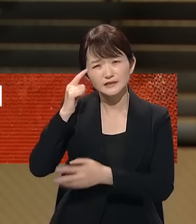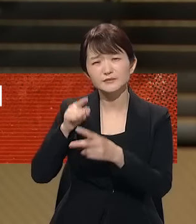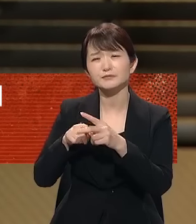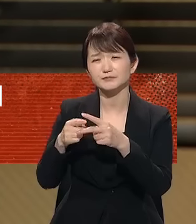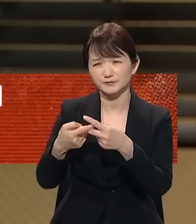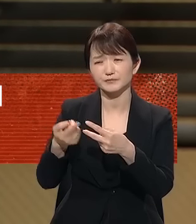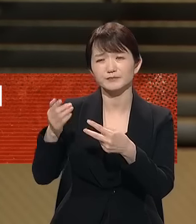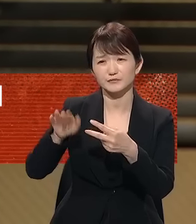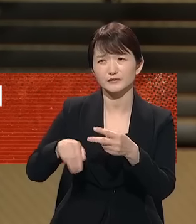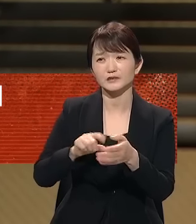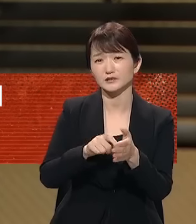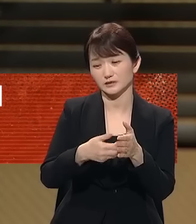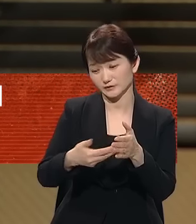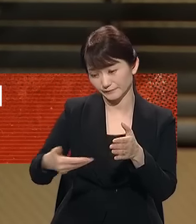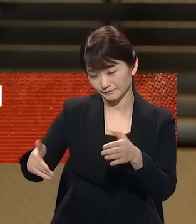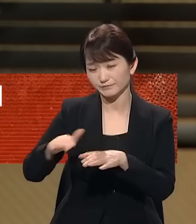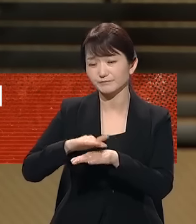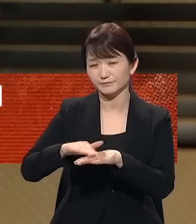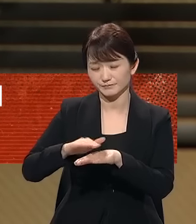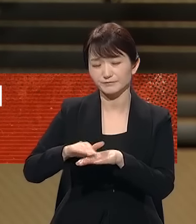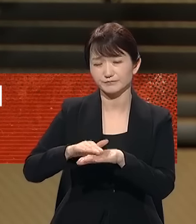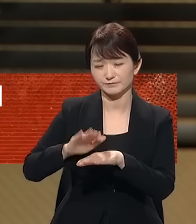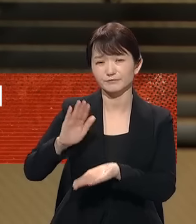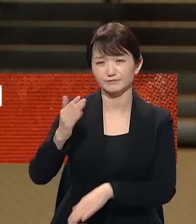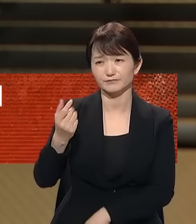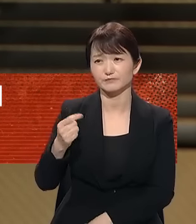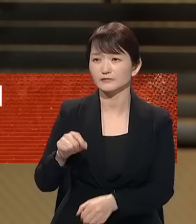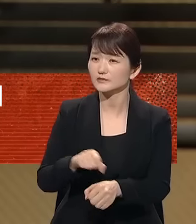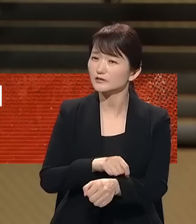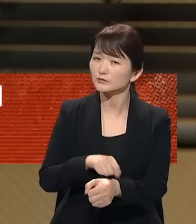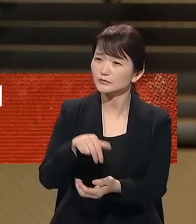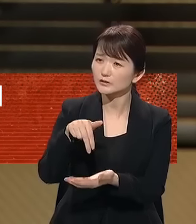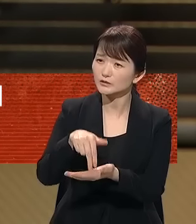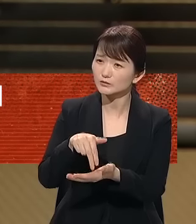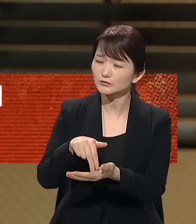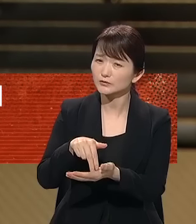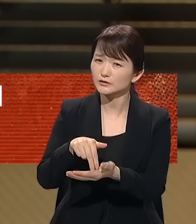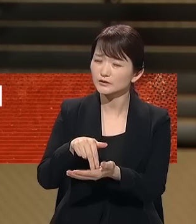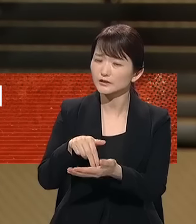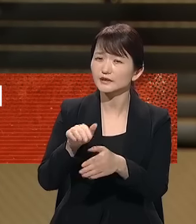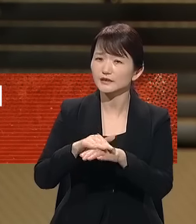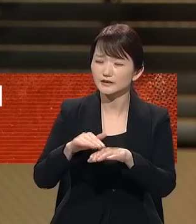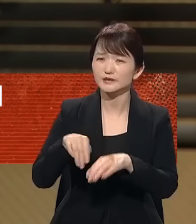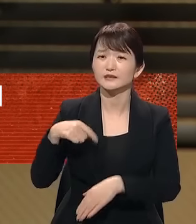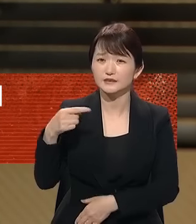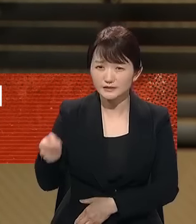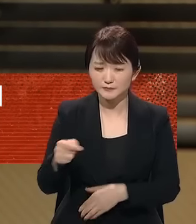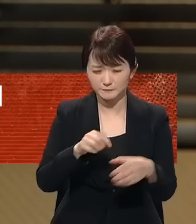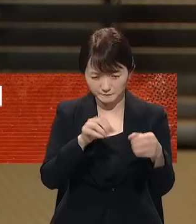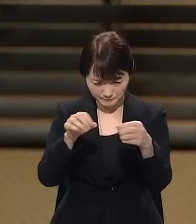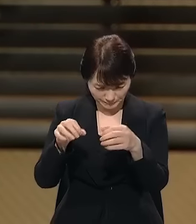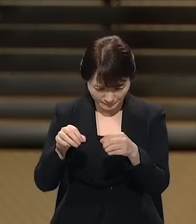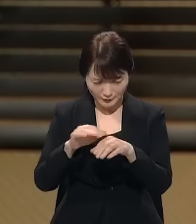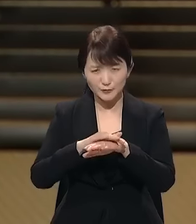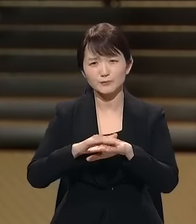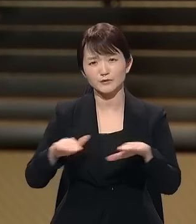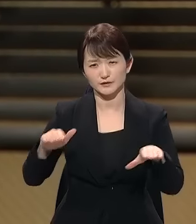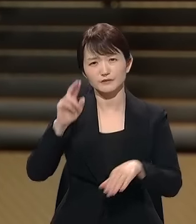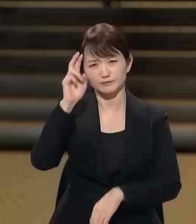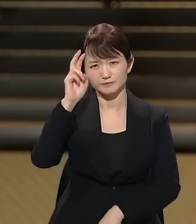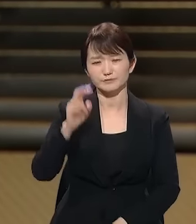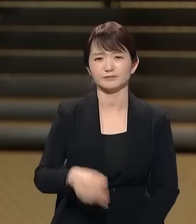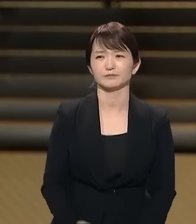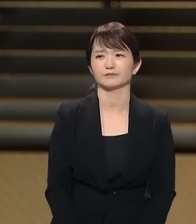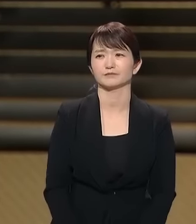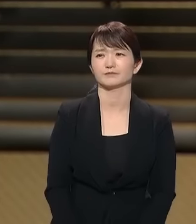시간이 지나면 좀 해결이 될 일이 아닐까 특별한 사정 같은 경우는 조금 풀린 다음에 얘기를 하시면서 풀면 좀 풀리지 않을까 싶습니다.